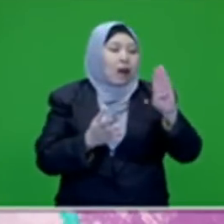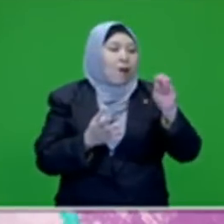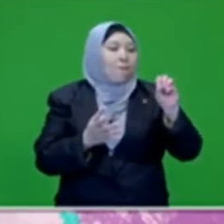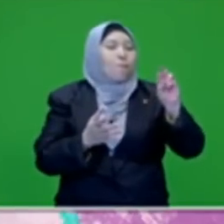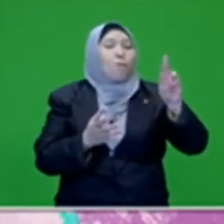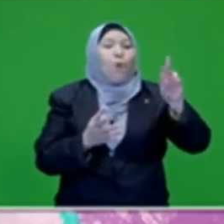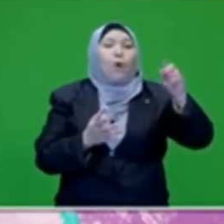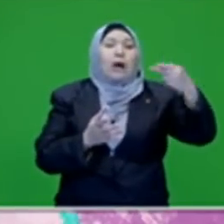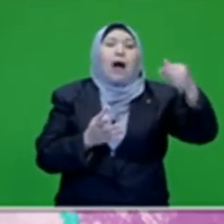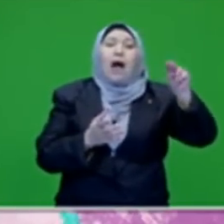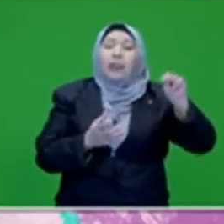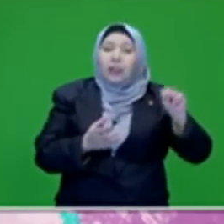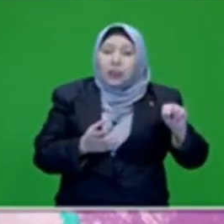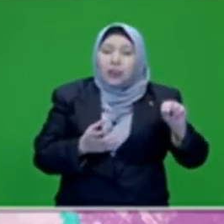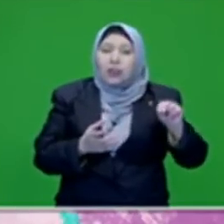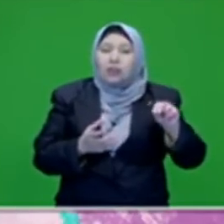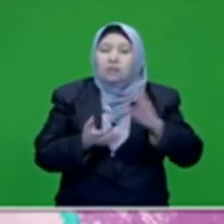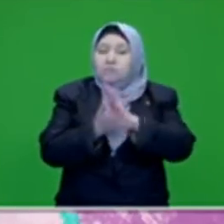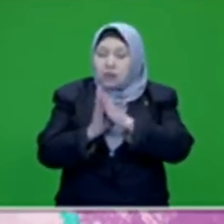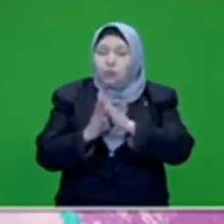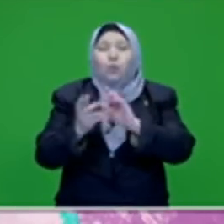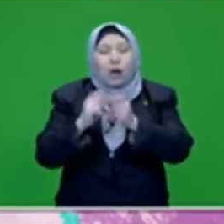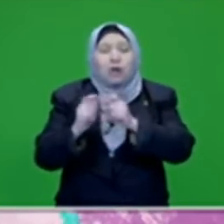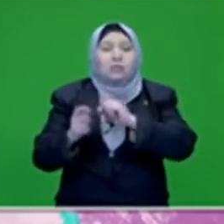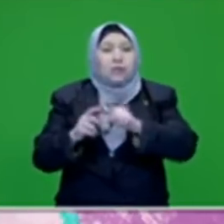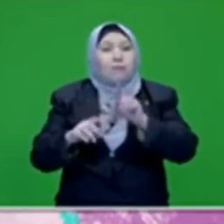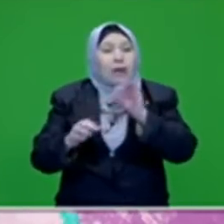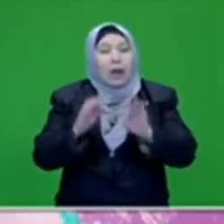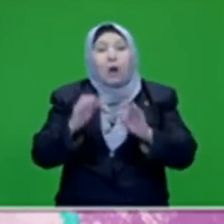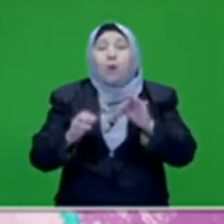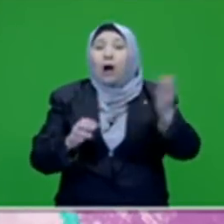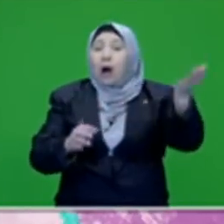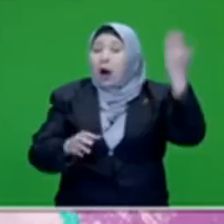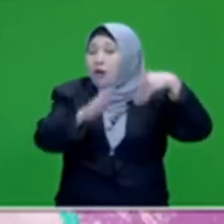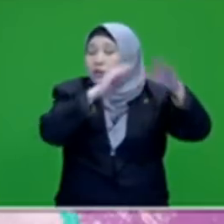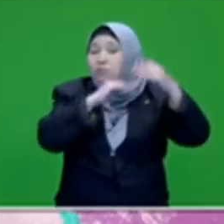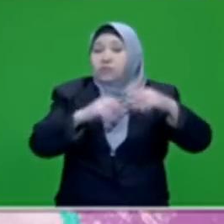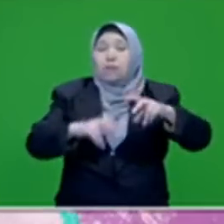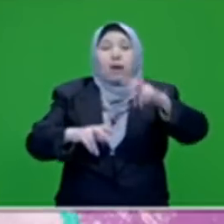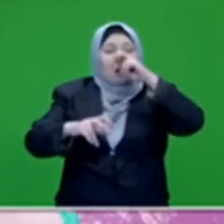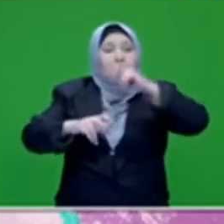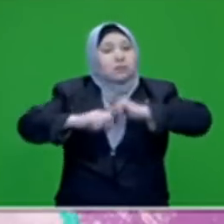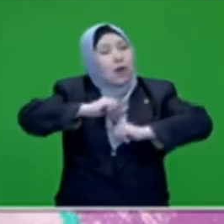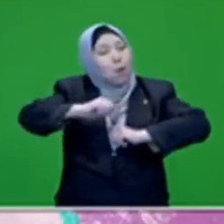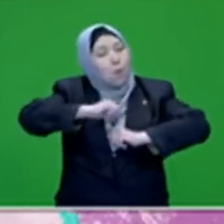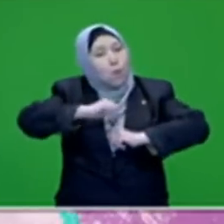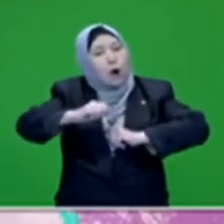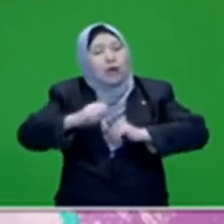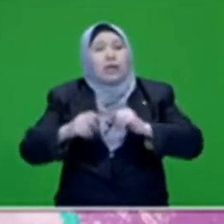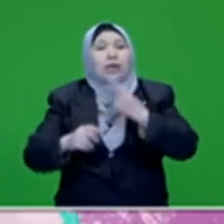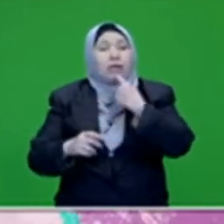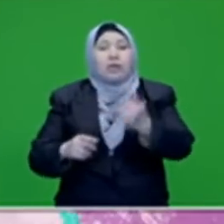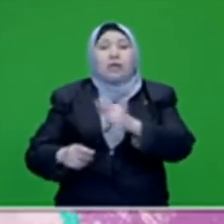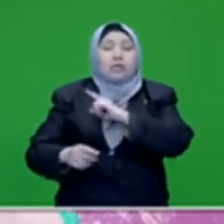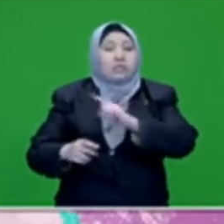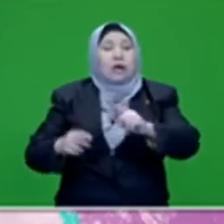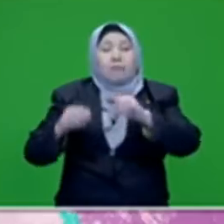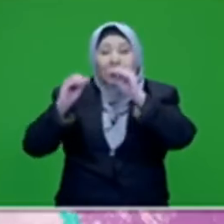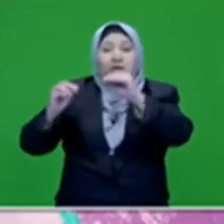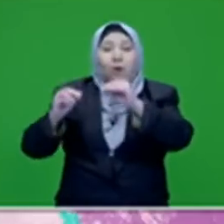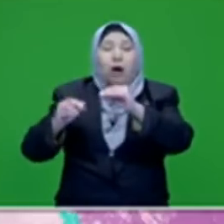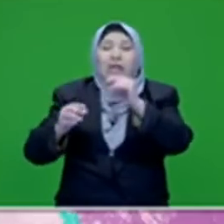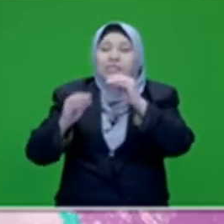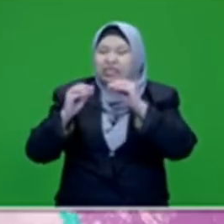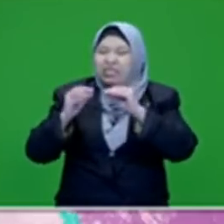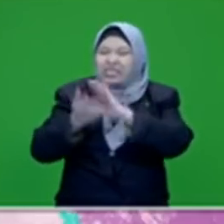Ujungnya dia Islam. Dia masuk Islam. Kalau hari itu saya berkeras juga dengan dia, saya lawan balik mungkin. Dia kata Islam ajar awak jadi jahat, Islam